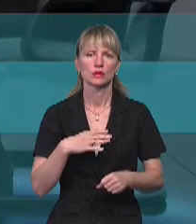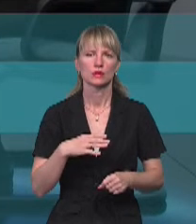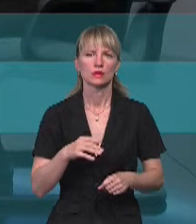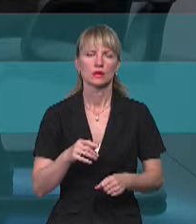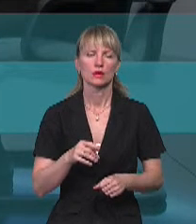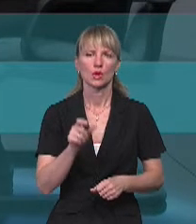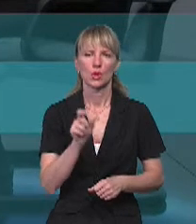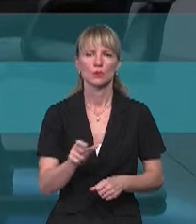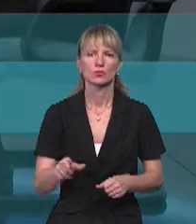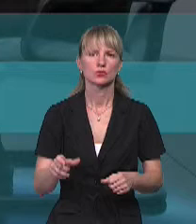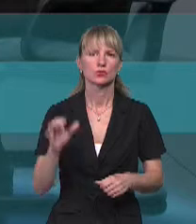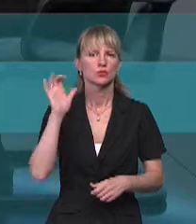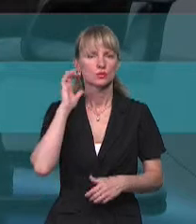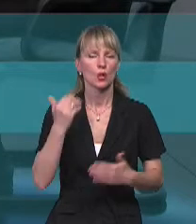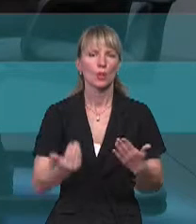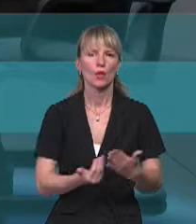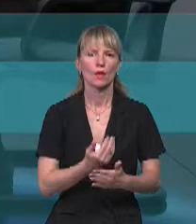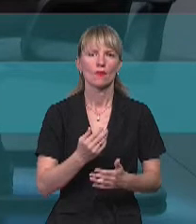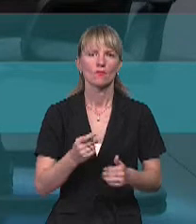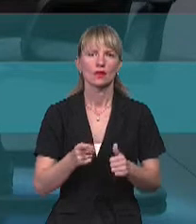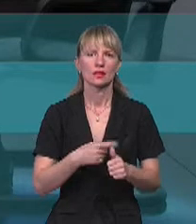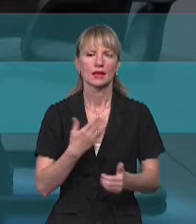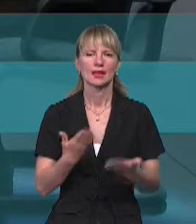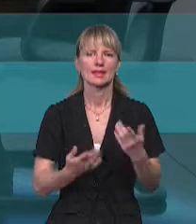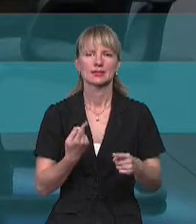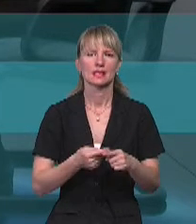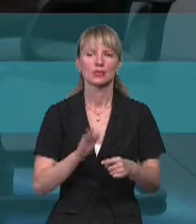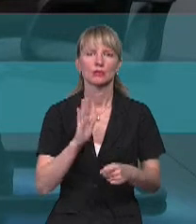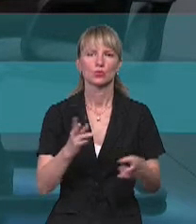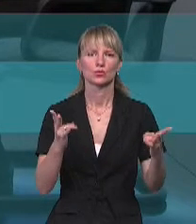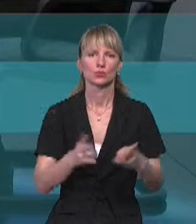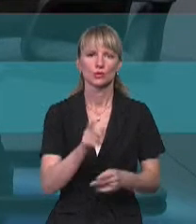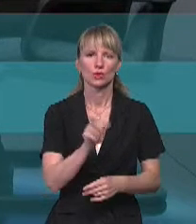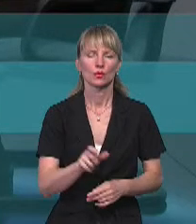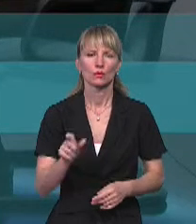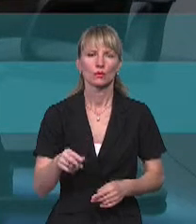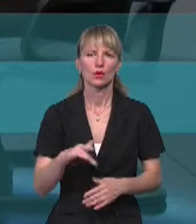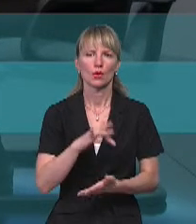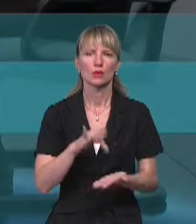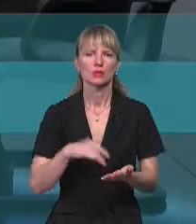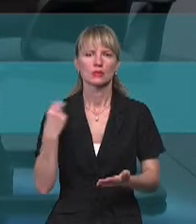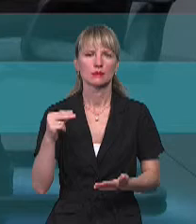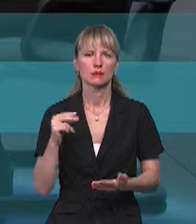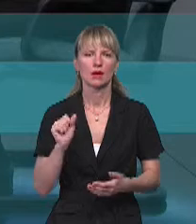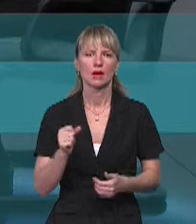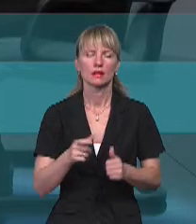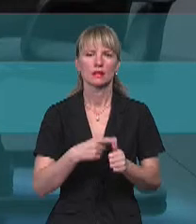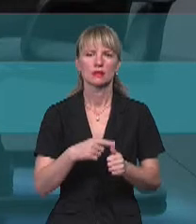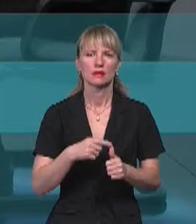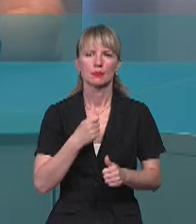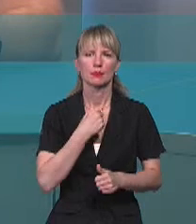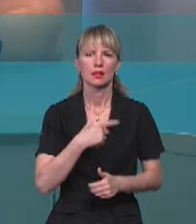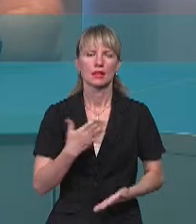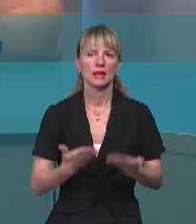какое-то слушание по поводу нового названия, если это будет востребовано общественностью города Запорожья. Но вообще название «Пионер», если не